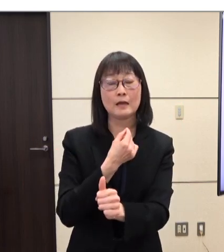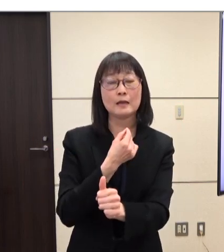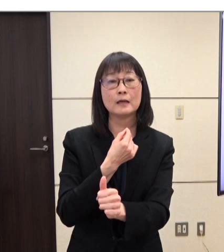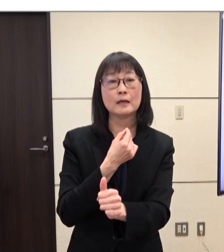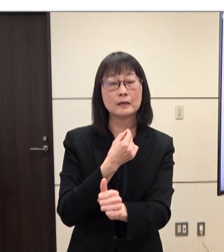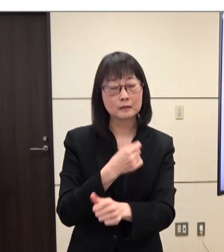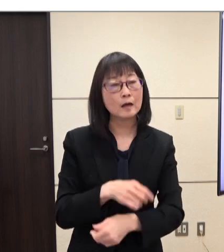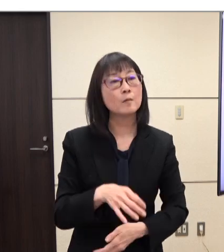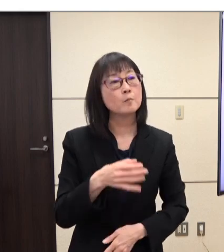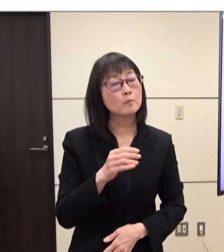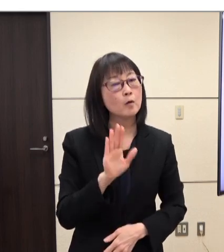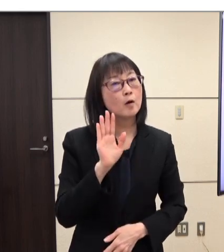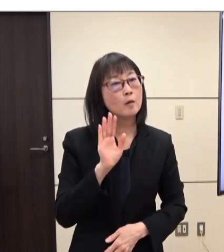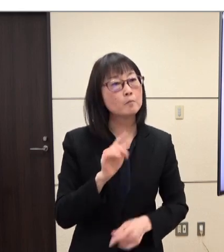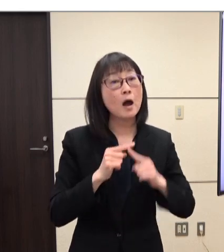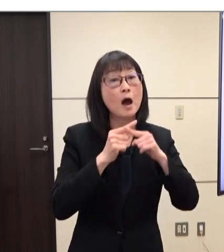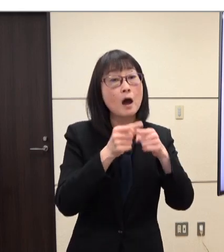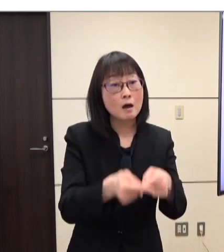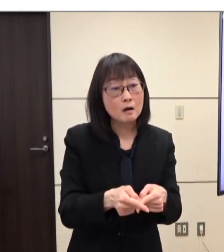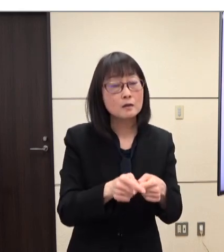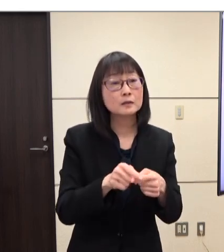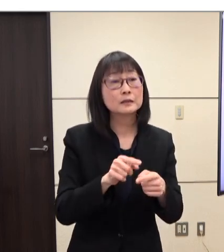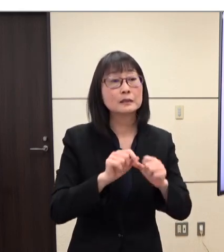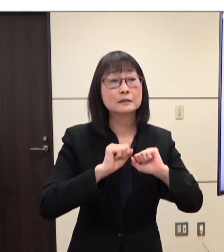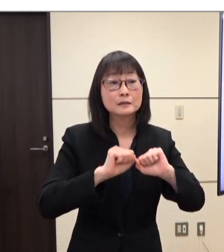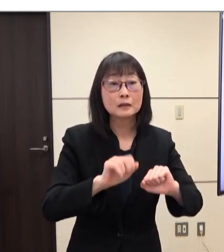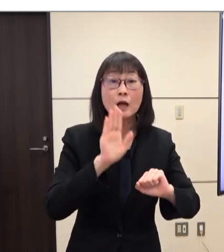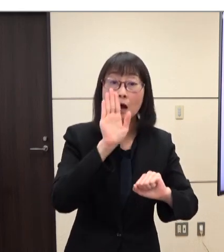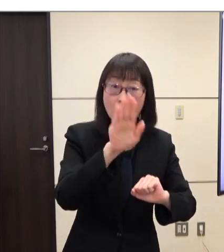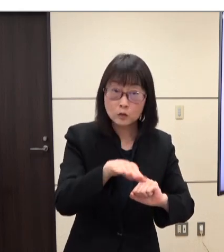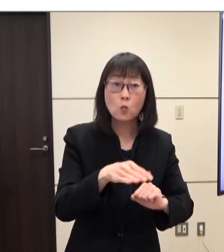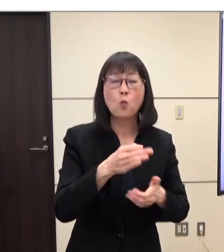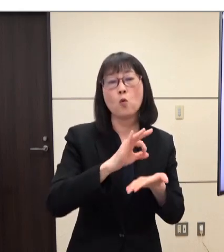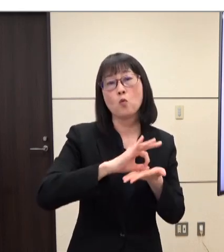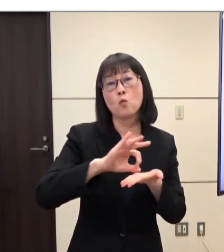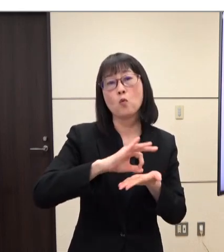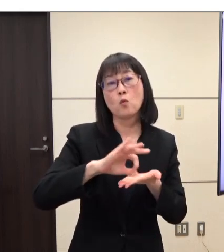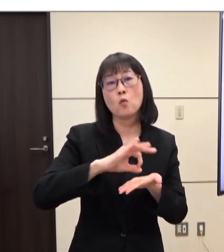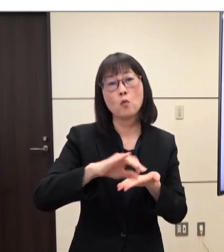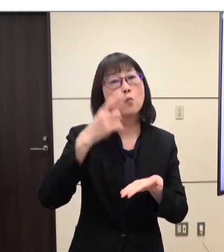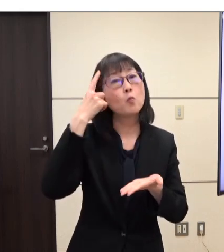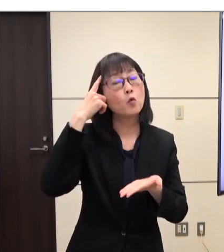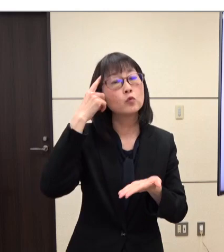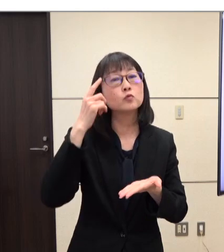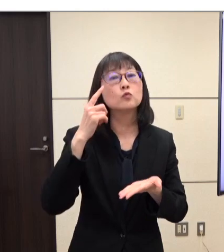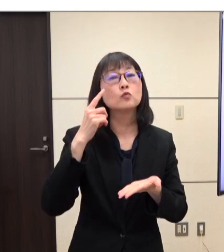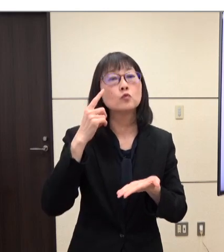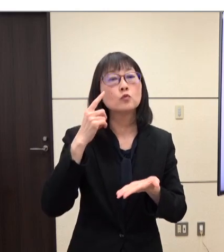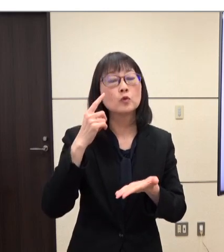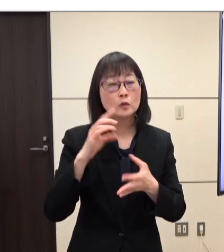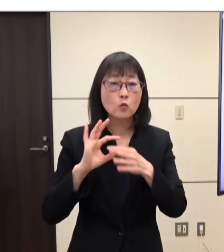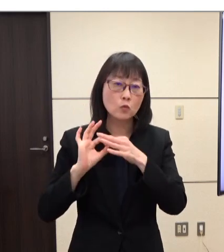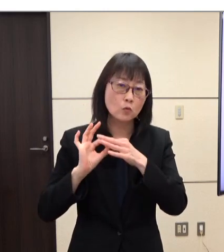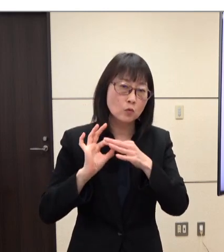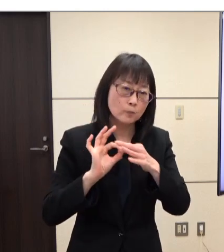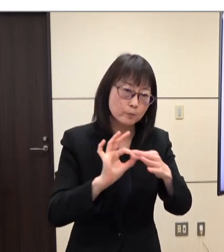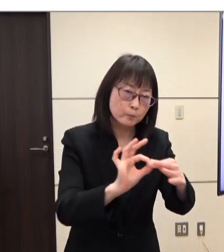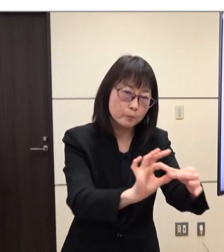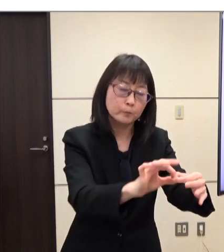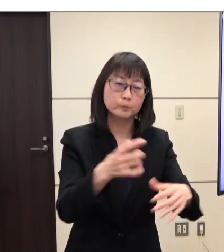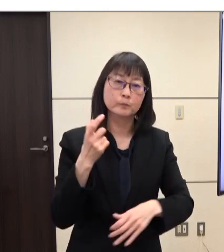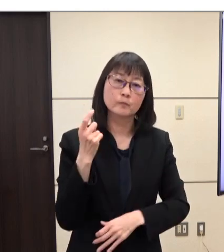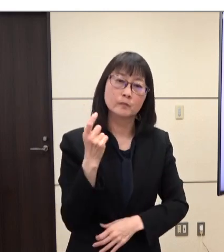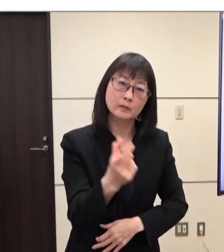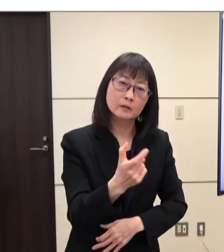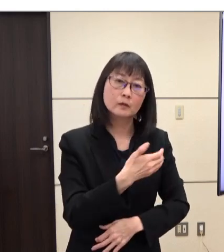ればやっぱり民間の活力を利用してやることが多分永続的にシステムの利用